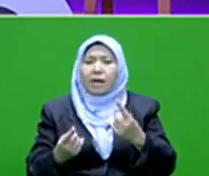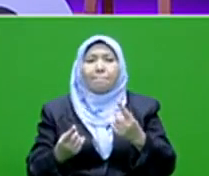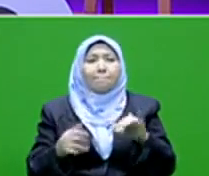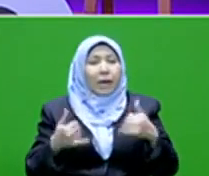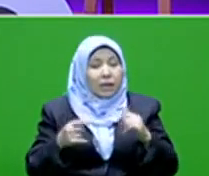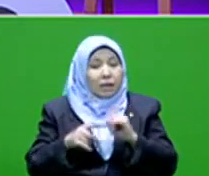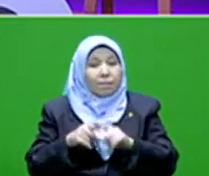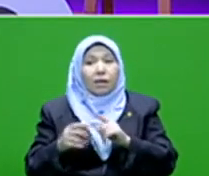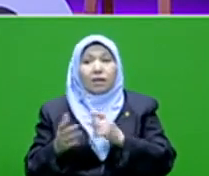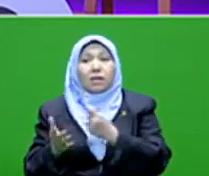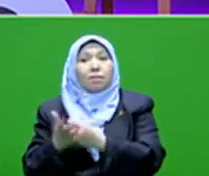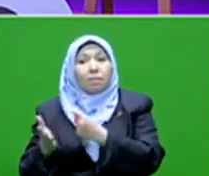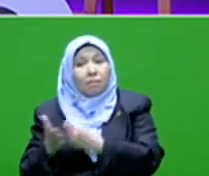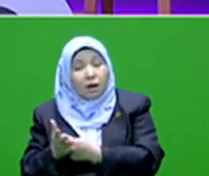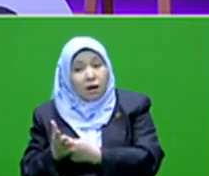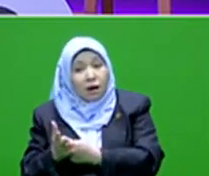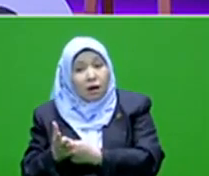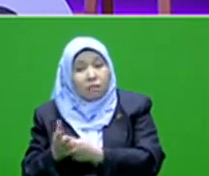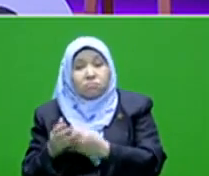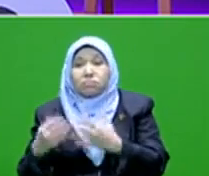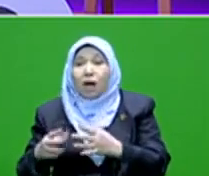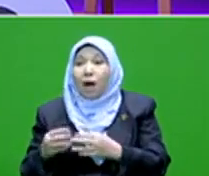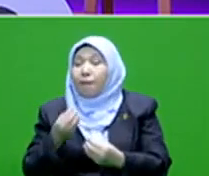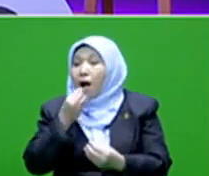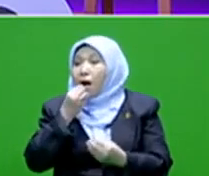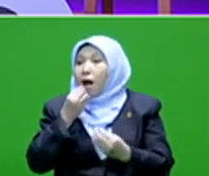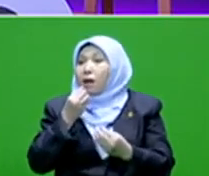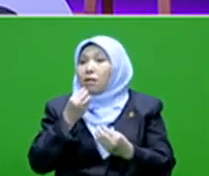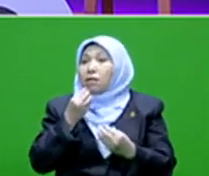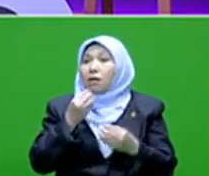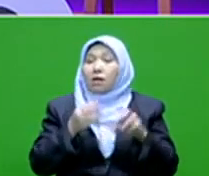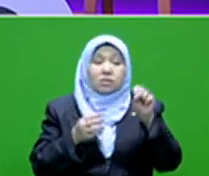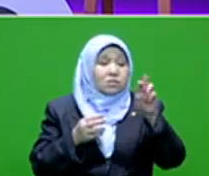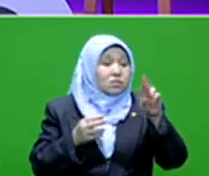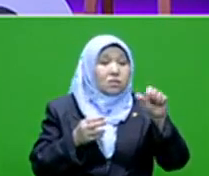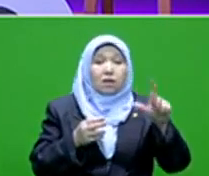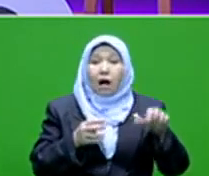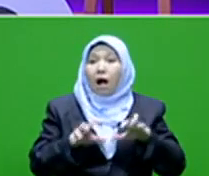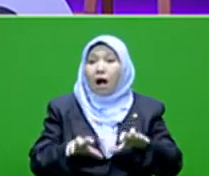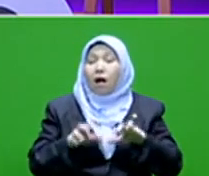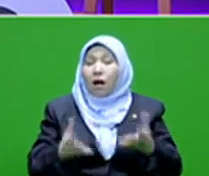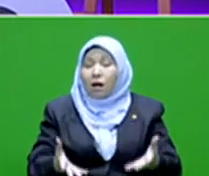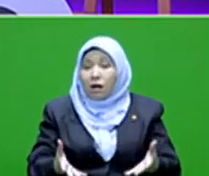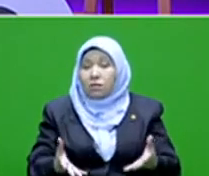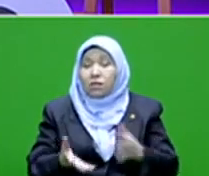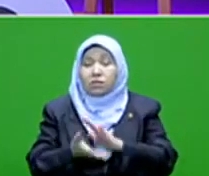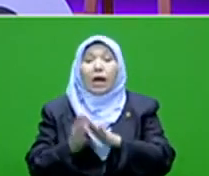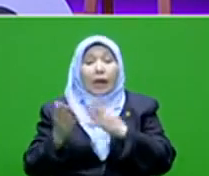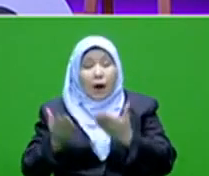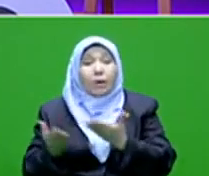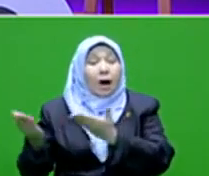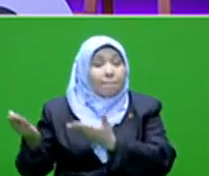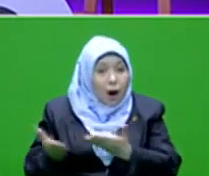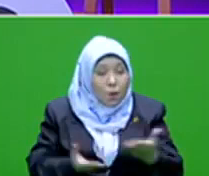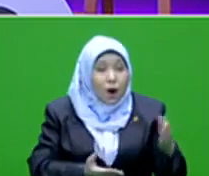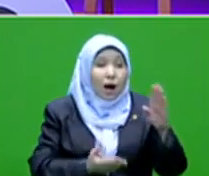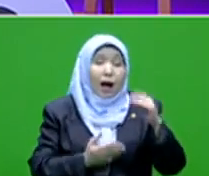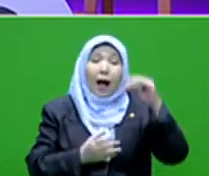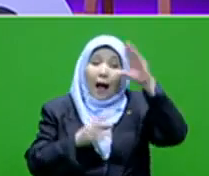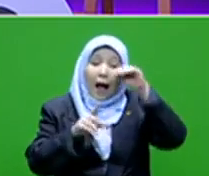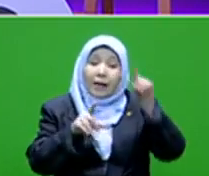serigala. Sabar je Nabi Yaakob. Ni kali kedua pula minta nak bawa Bunyamin adik kepada Yusuf